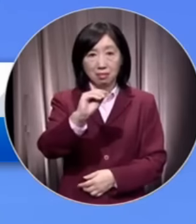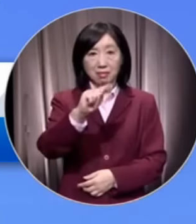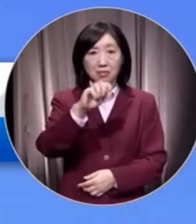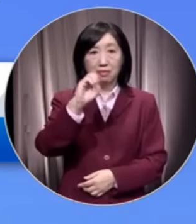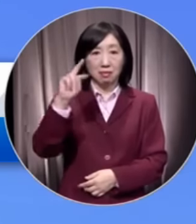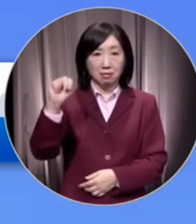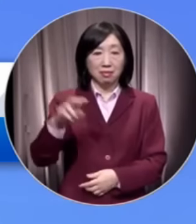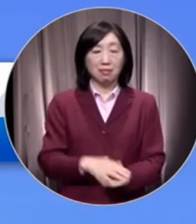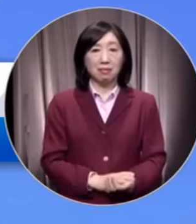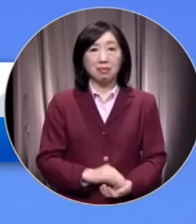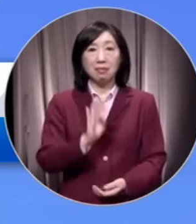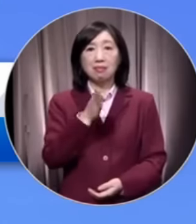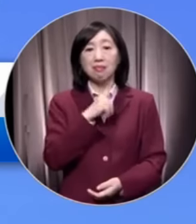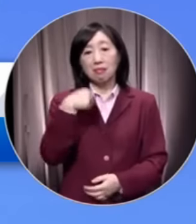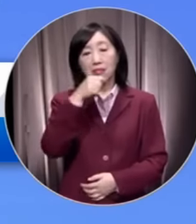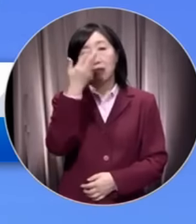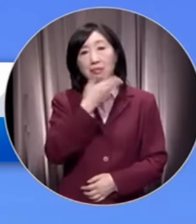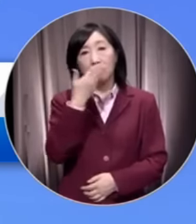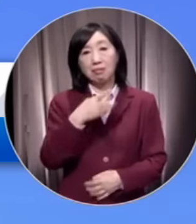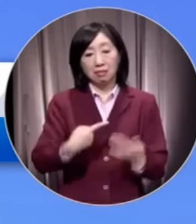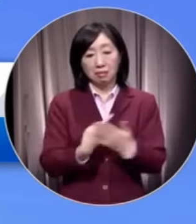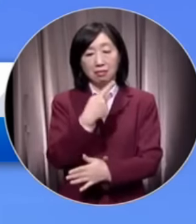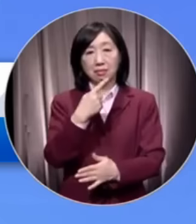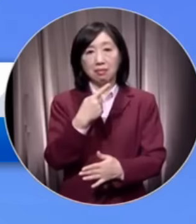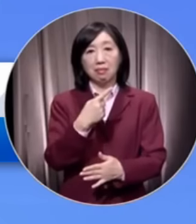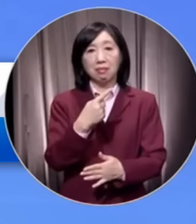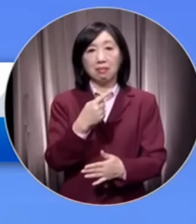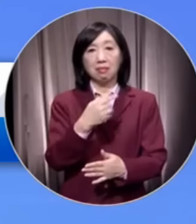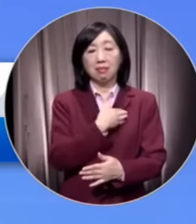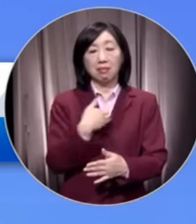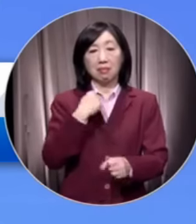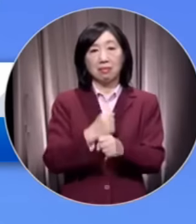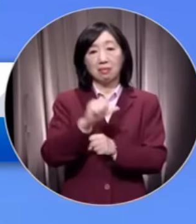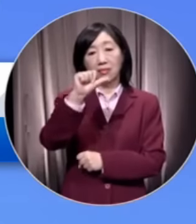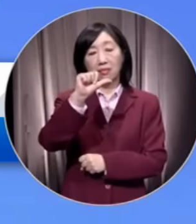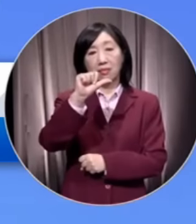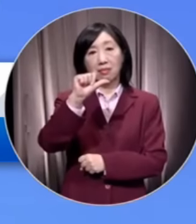6万吨，但是我们台糖只能产